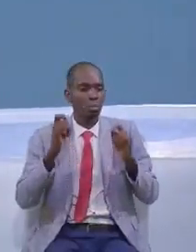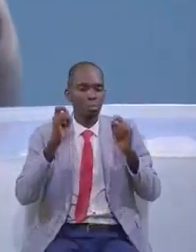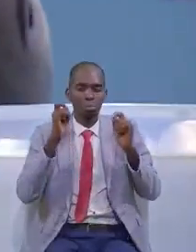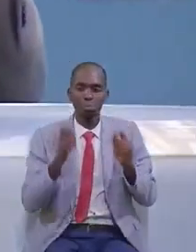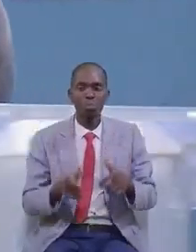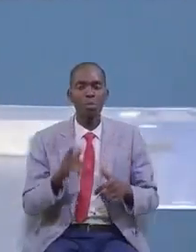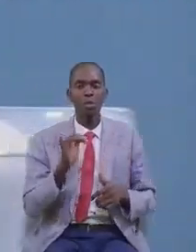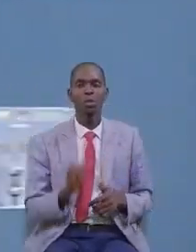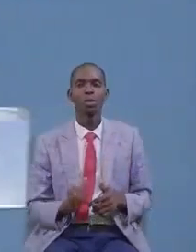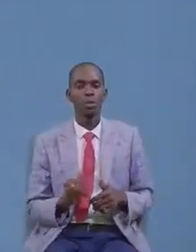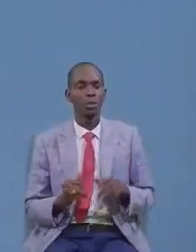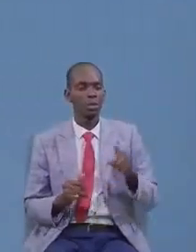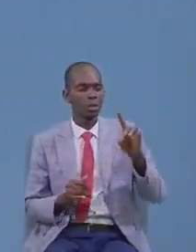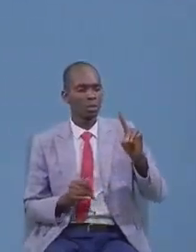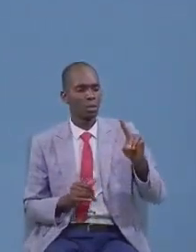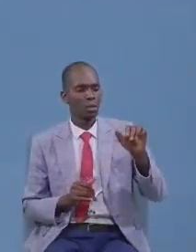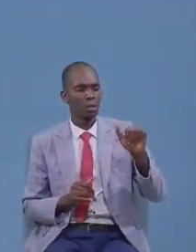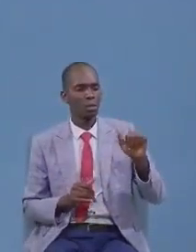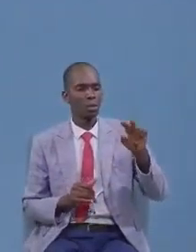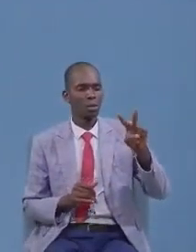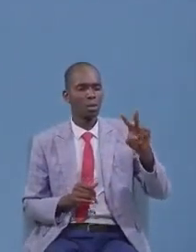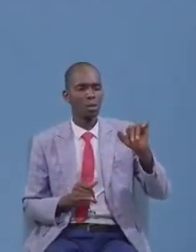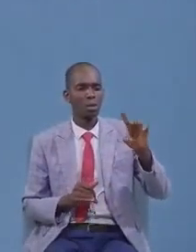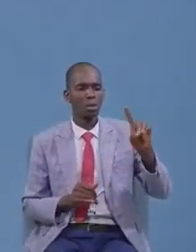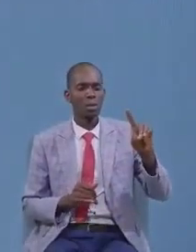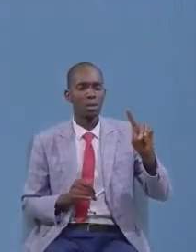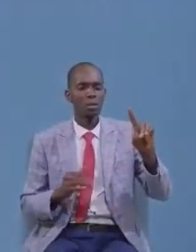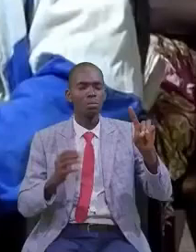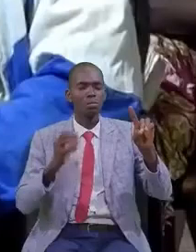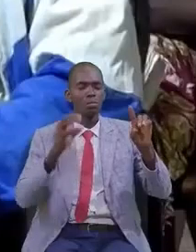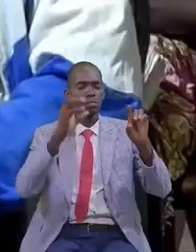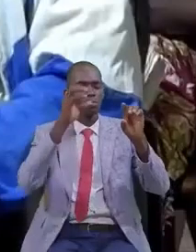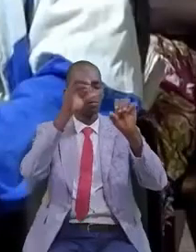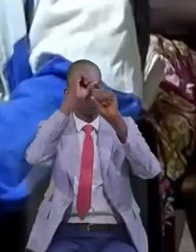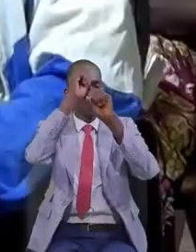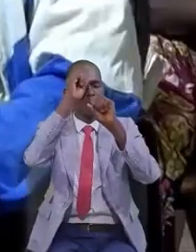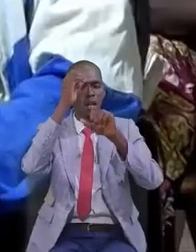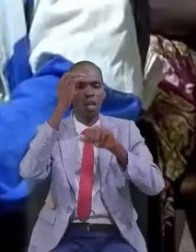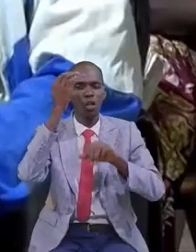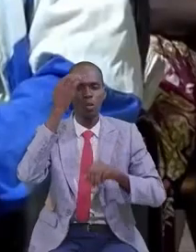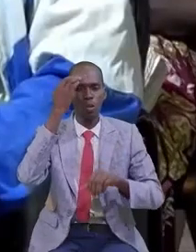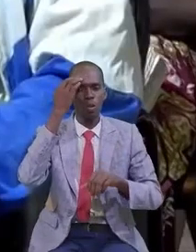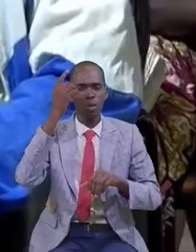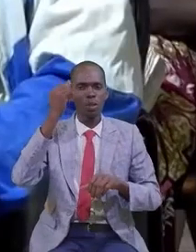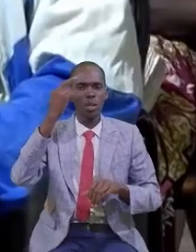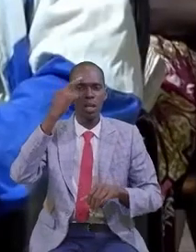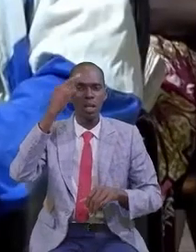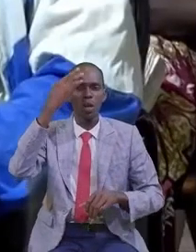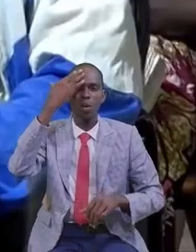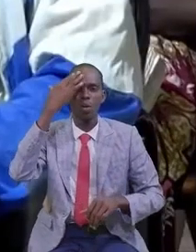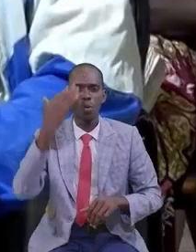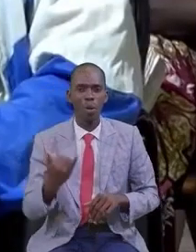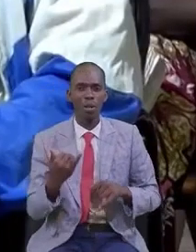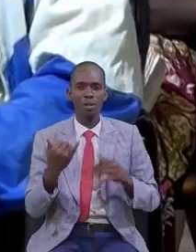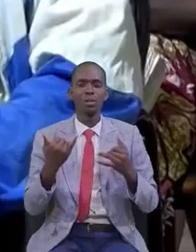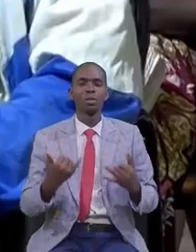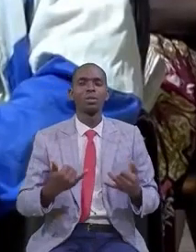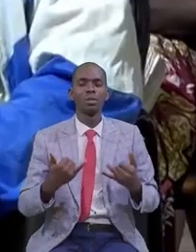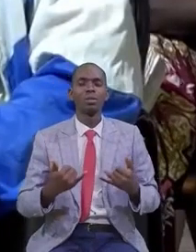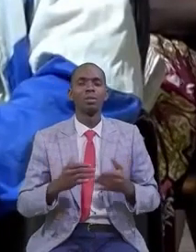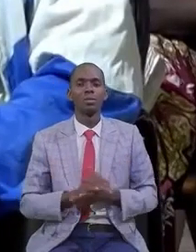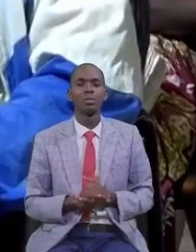అకస్మాత్తుగా David knew why. దావీదుకు ఎందుకో అర్థమైంది. చెప్పలు కొడుదని